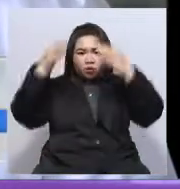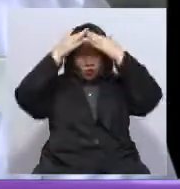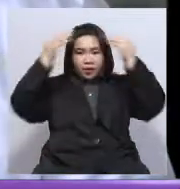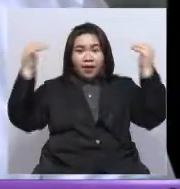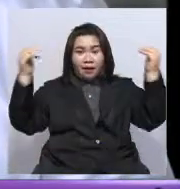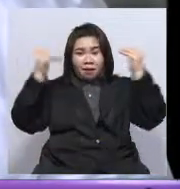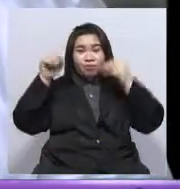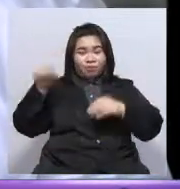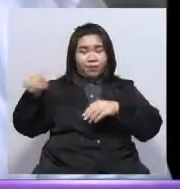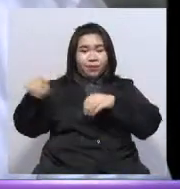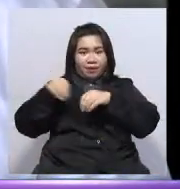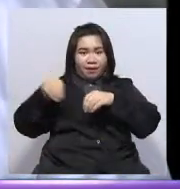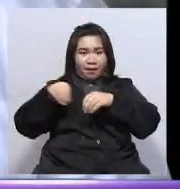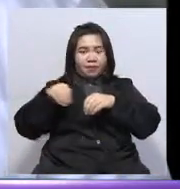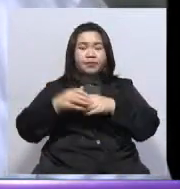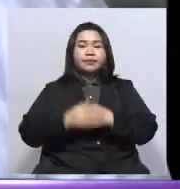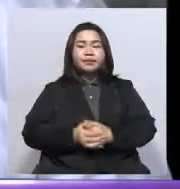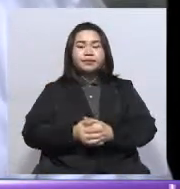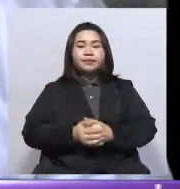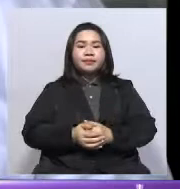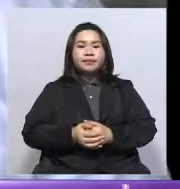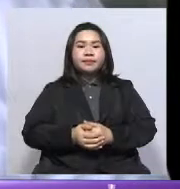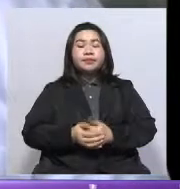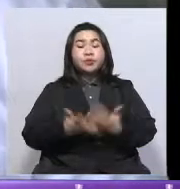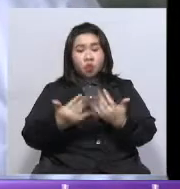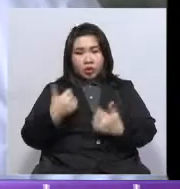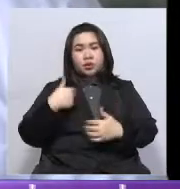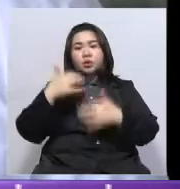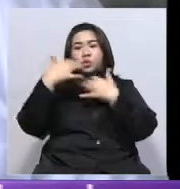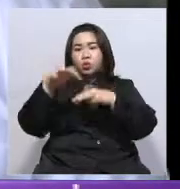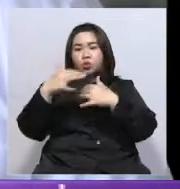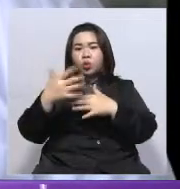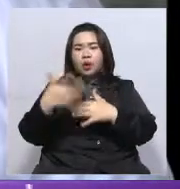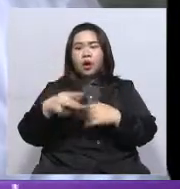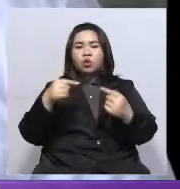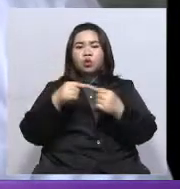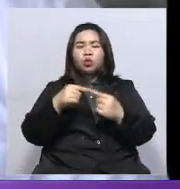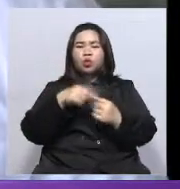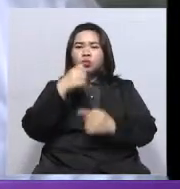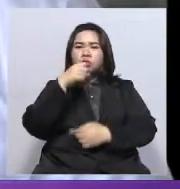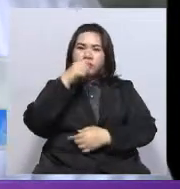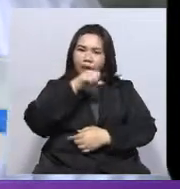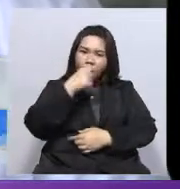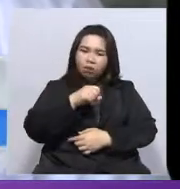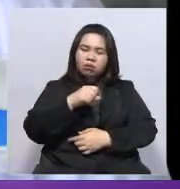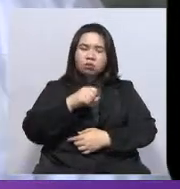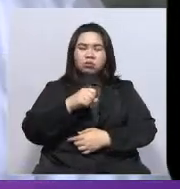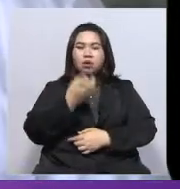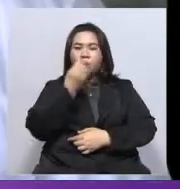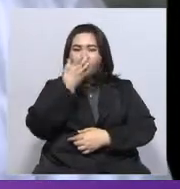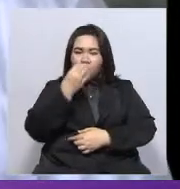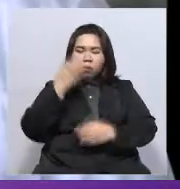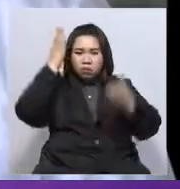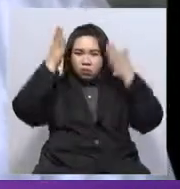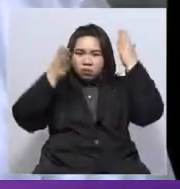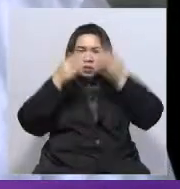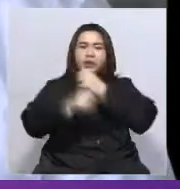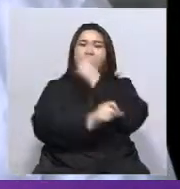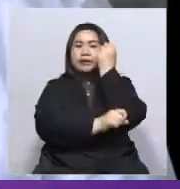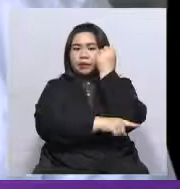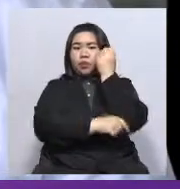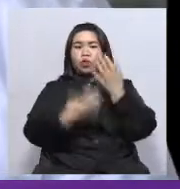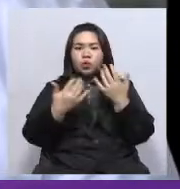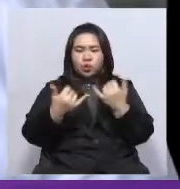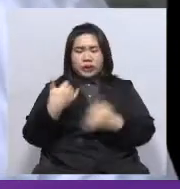ครับแล้วก็ที่ตอนนี้ที่มีส่งออกไปแล้วก็มีไต้หวันฮ่องกงมาเลย์สิงคโปร์นะครับต